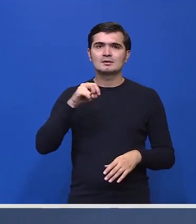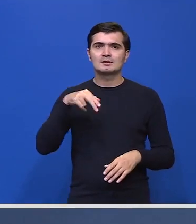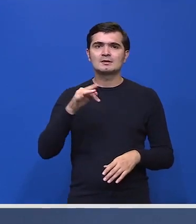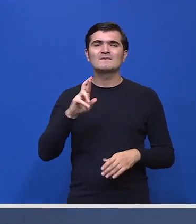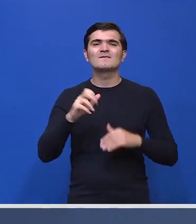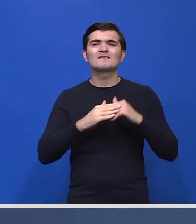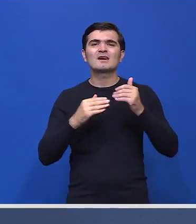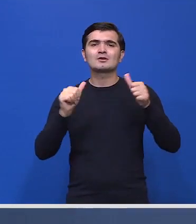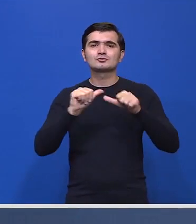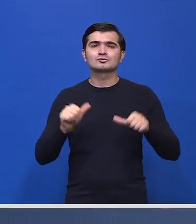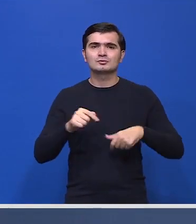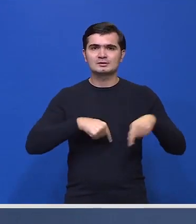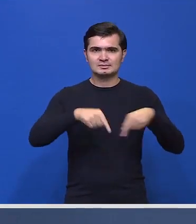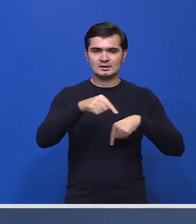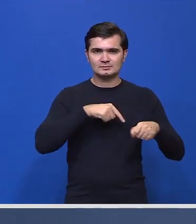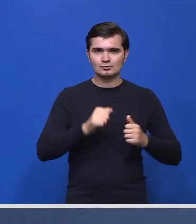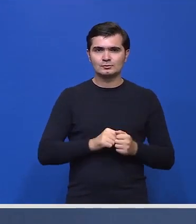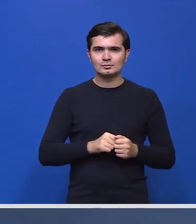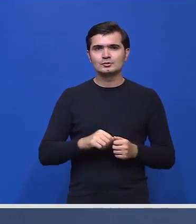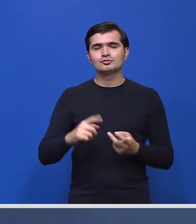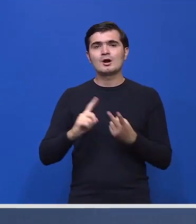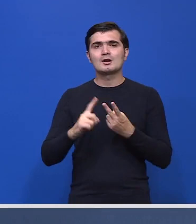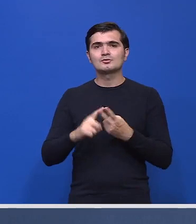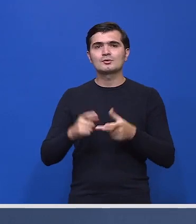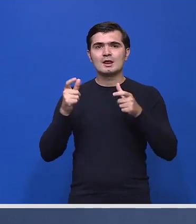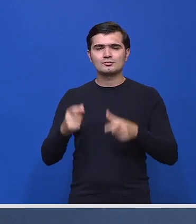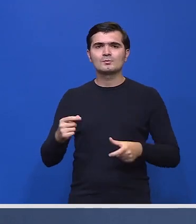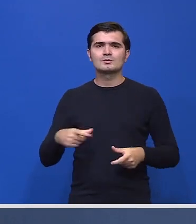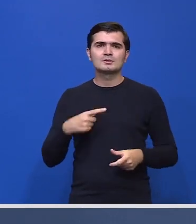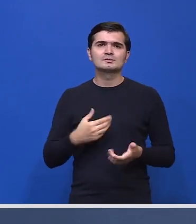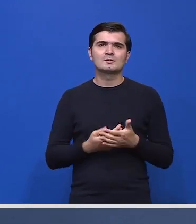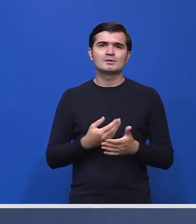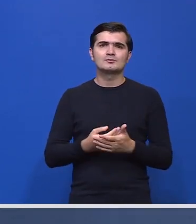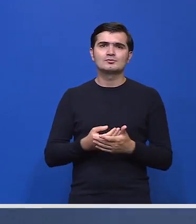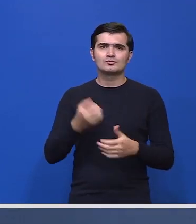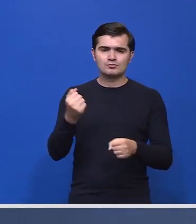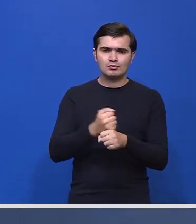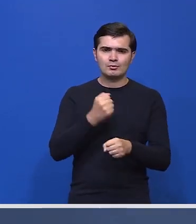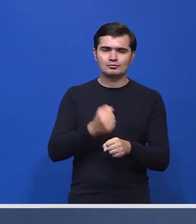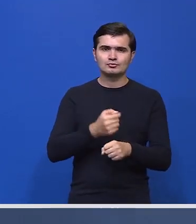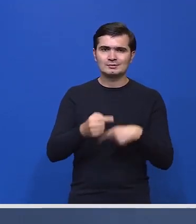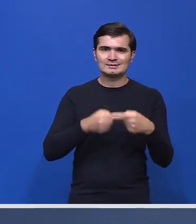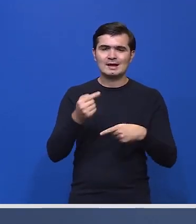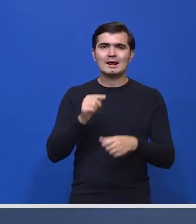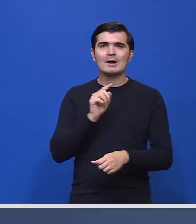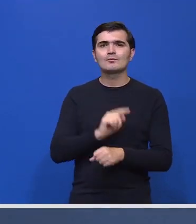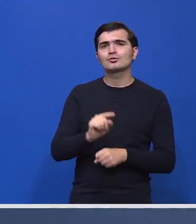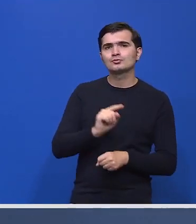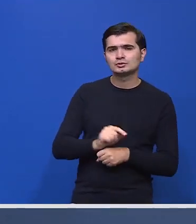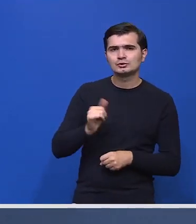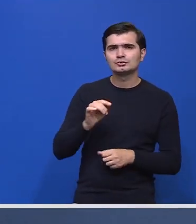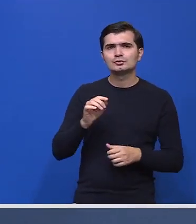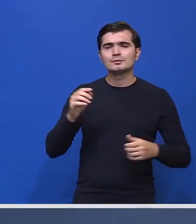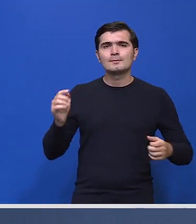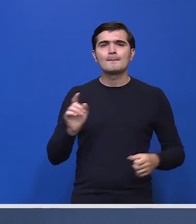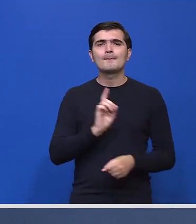transport. Un al doilea domeniu vizat este cel al procesării produselor și